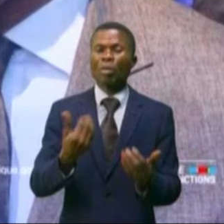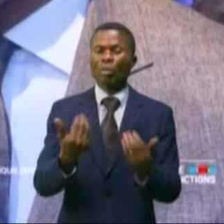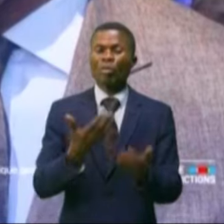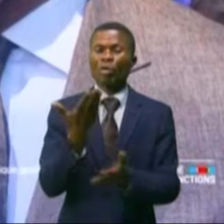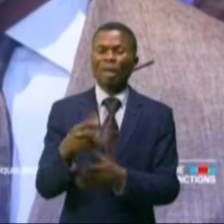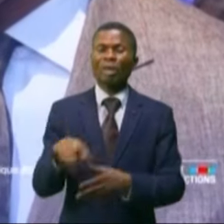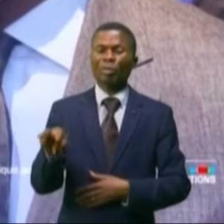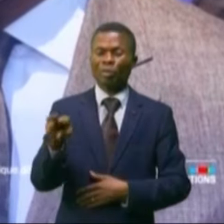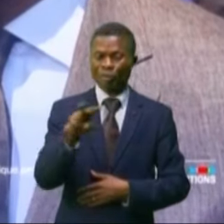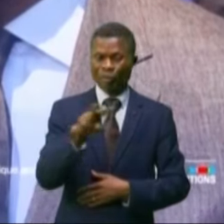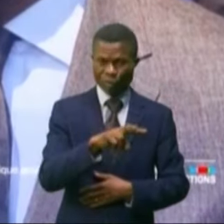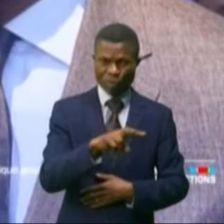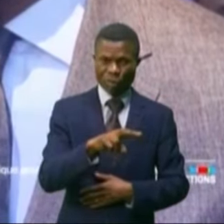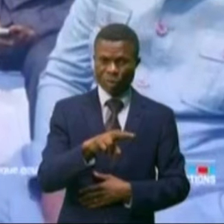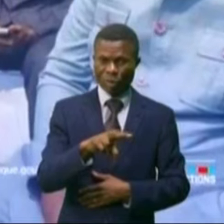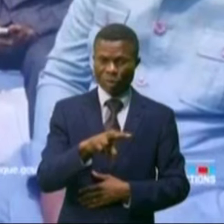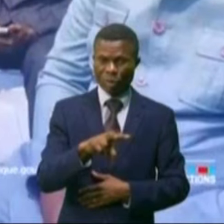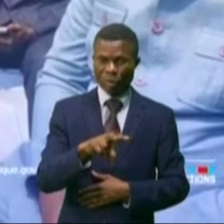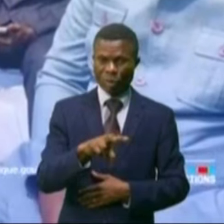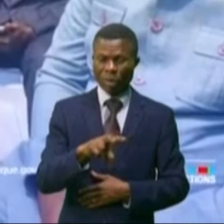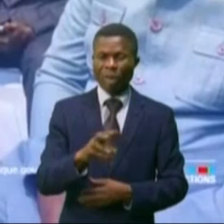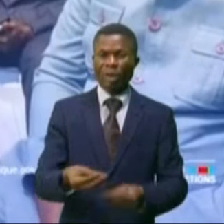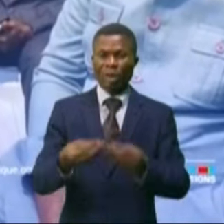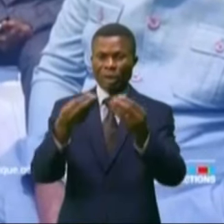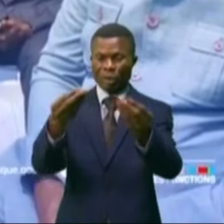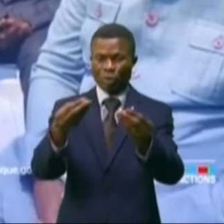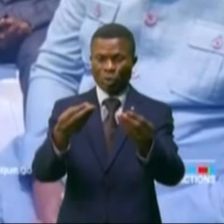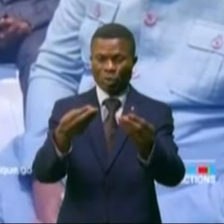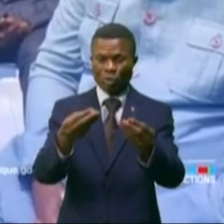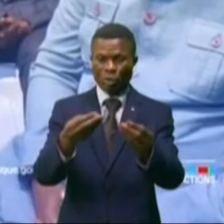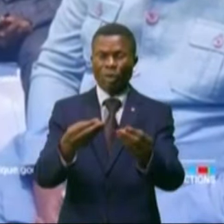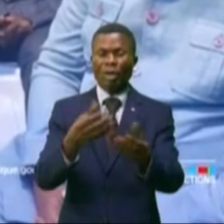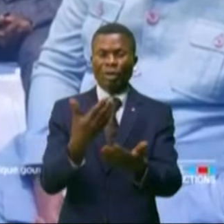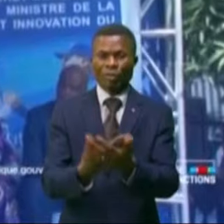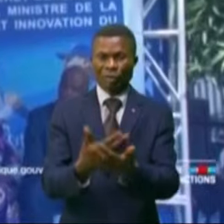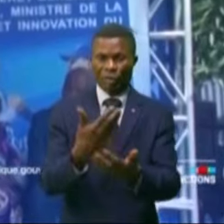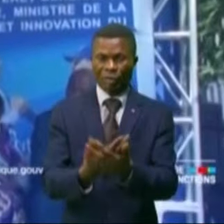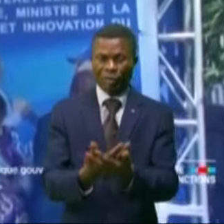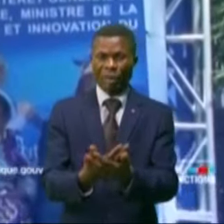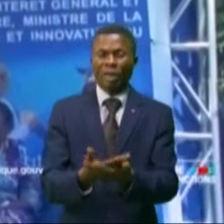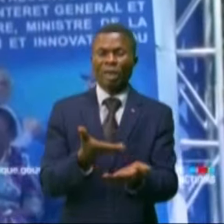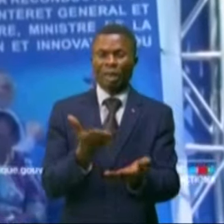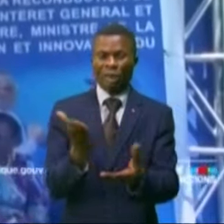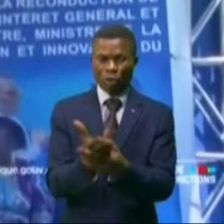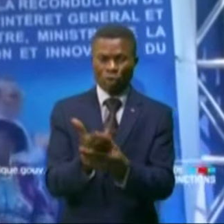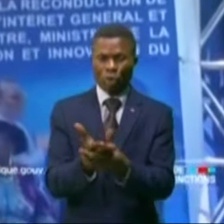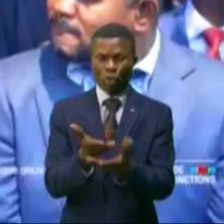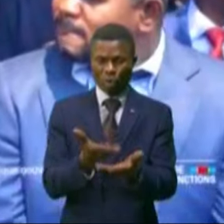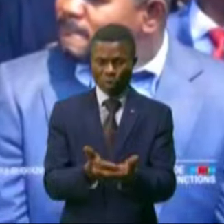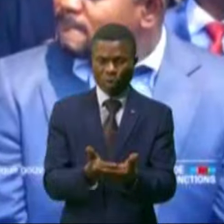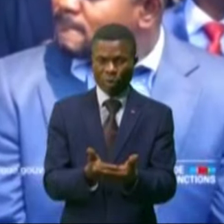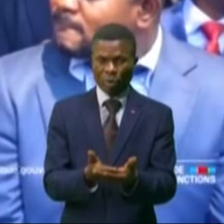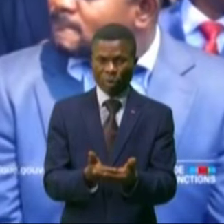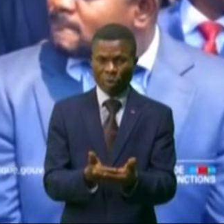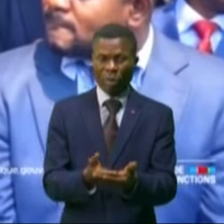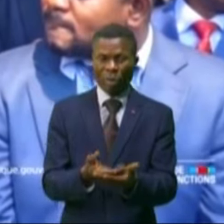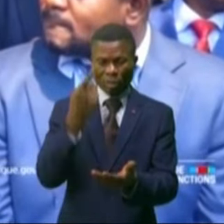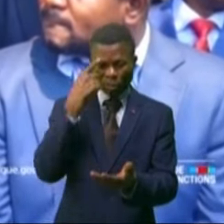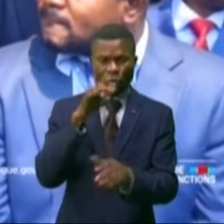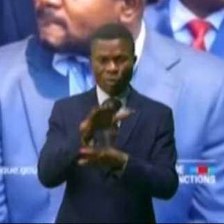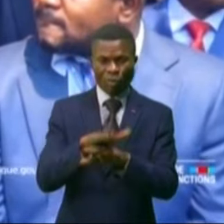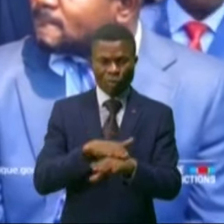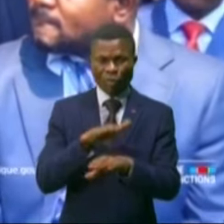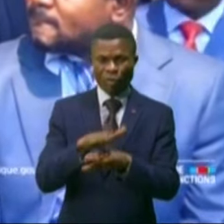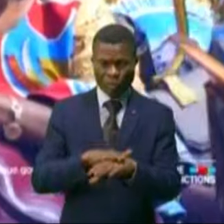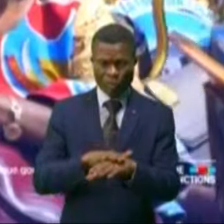inviter de pouvoir nous remettre au travail, au plus vite, afin d'être à même, petit à petit, de relever